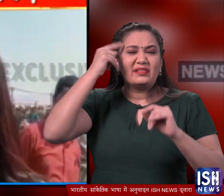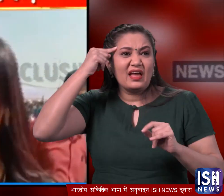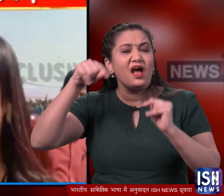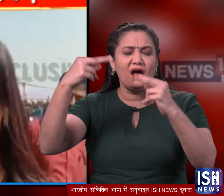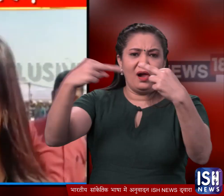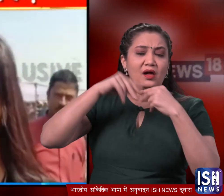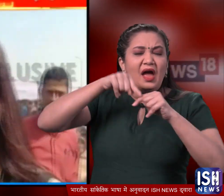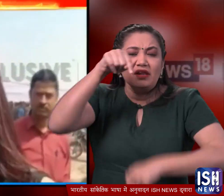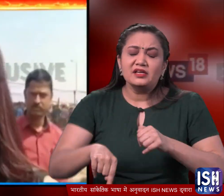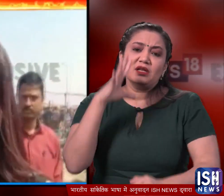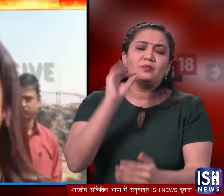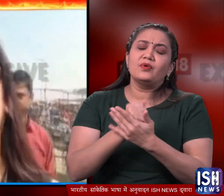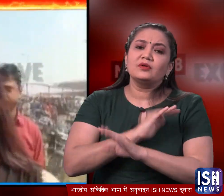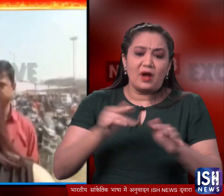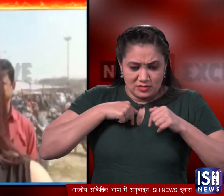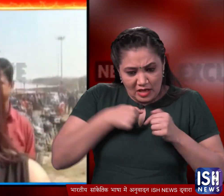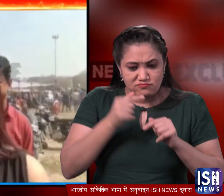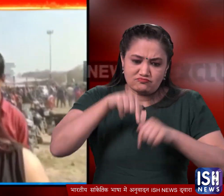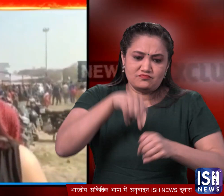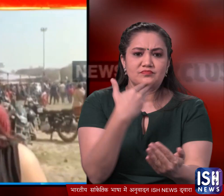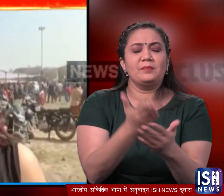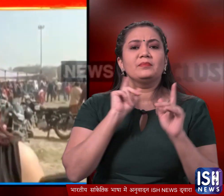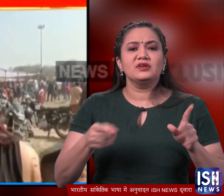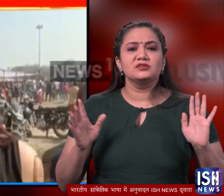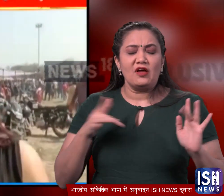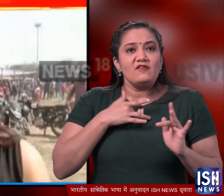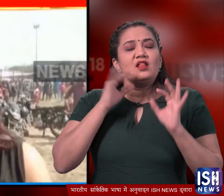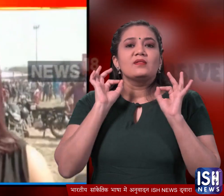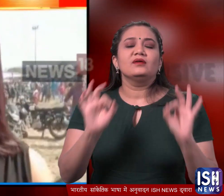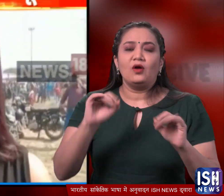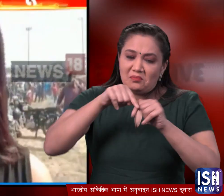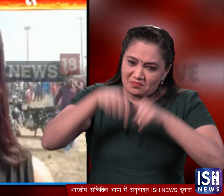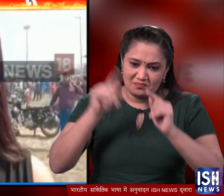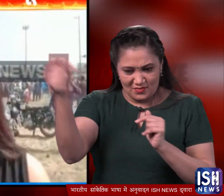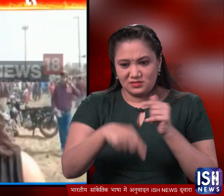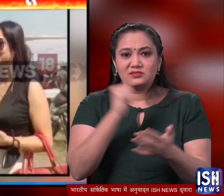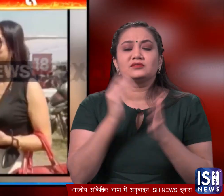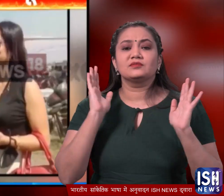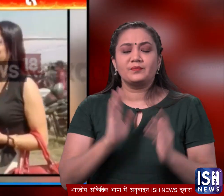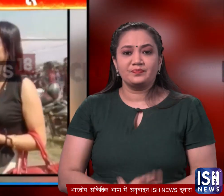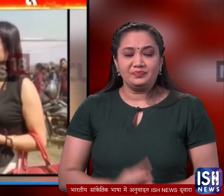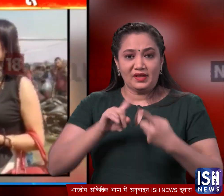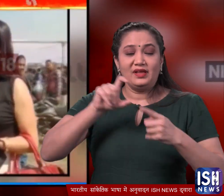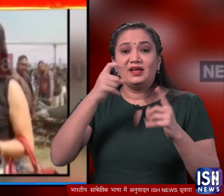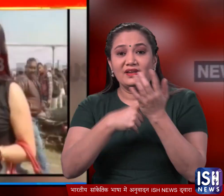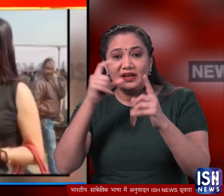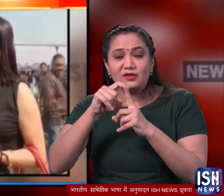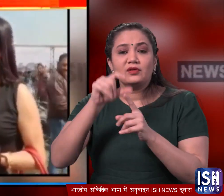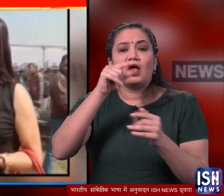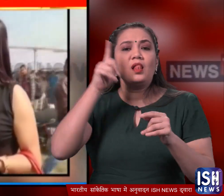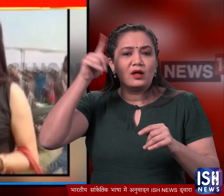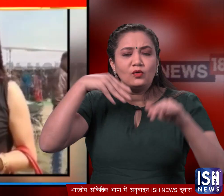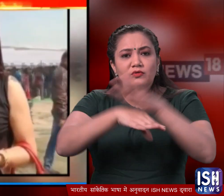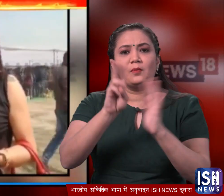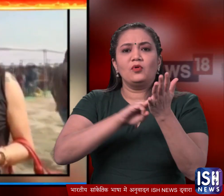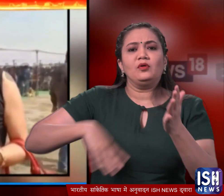फोटो क्या, और मुझे वोटिंग कराना भी अच्छा लगता है, करना भी अच्छा लगता है। क्या मैं सबसे अपील भी करती हूँ, प्लीज वोटिंग जरूर करें। चुनाव आयोग ने रीना द्विवेदी की